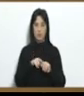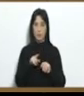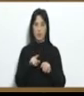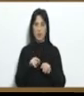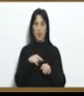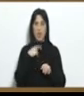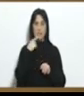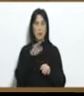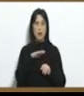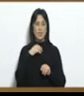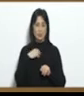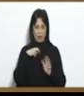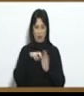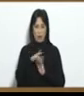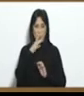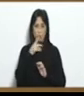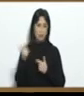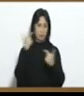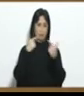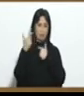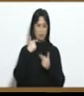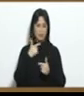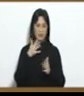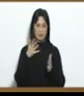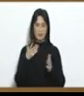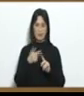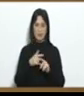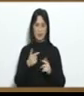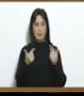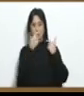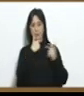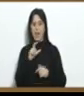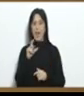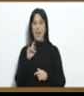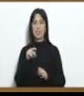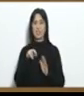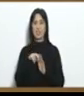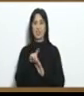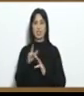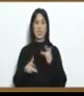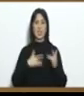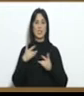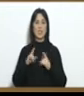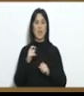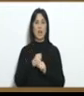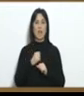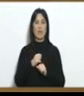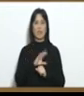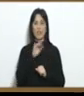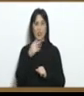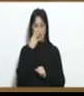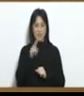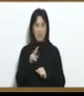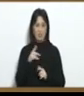armin doda sau bari. Შემდეგ როდესაც ალიკო ელისაშვილი შემოვიდა რა სცენები დაუდგეს ესეც ყველამ კარგად